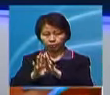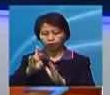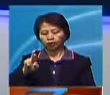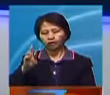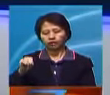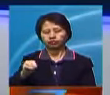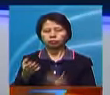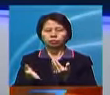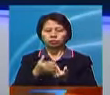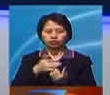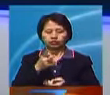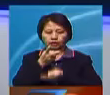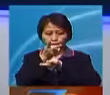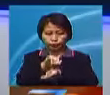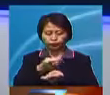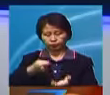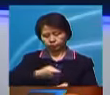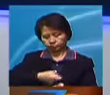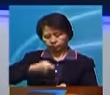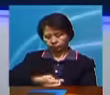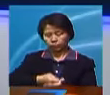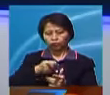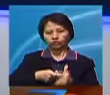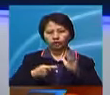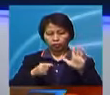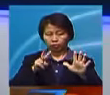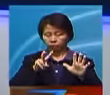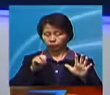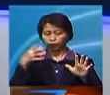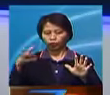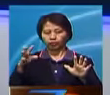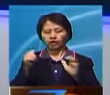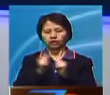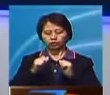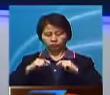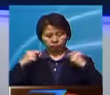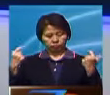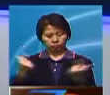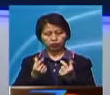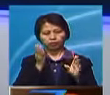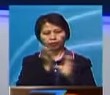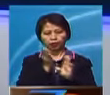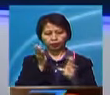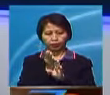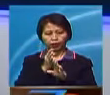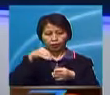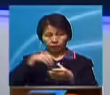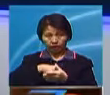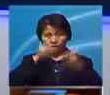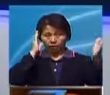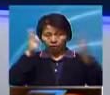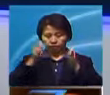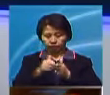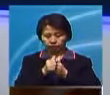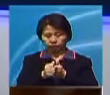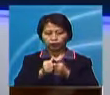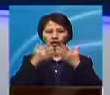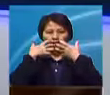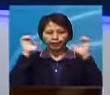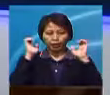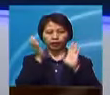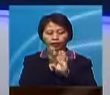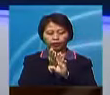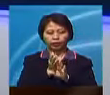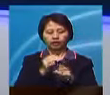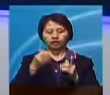RM3.5 bilion. Kemudahan pinjaman tersebut dimeterai pada Mei 2014 dengan sekumpulan bank-bank domestik yang diterajui oleh Maybank.